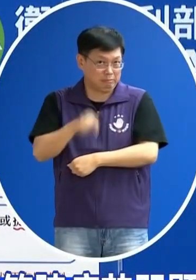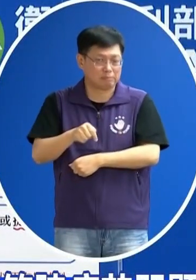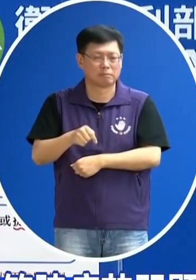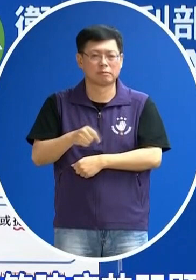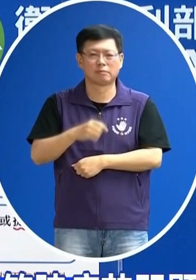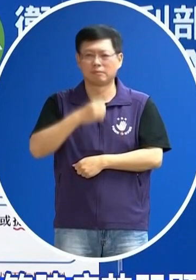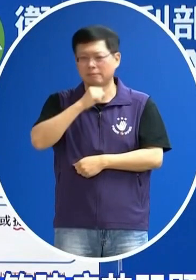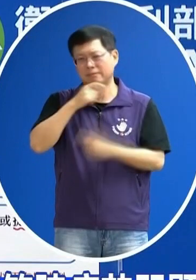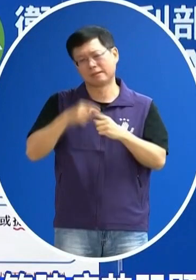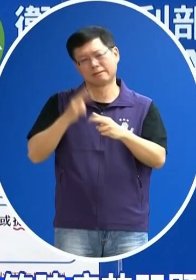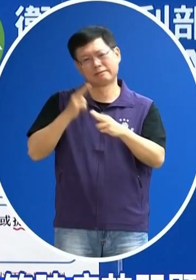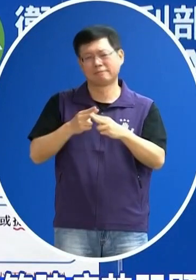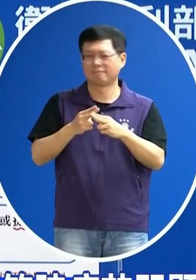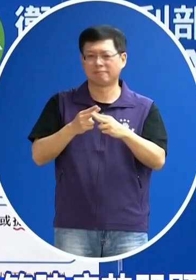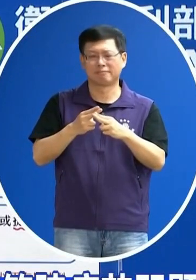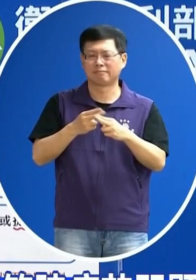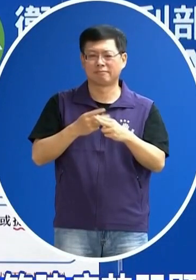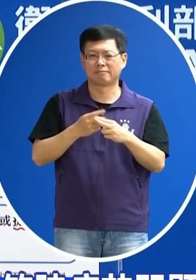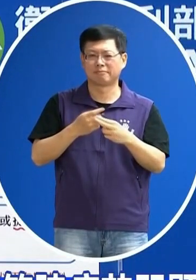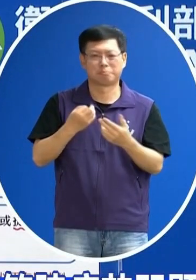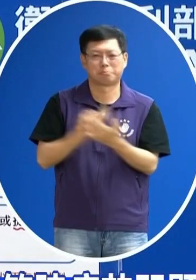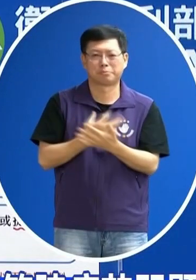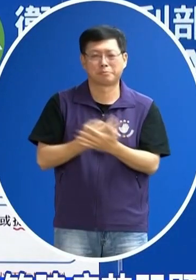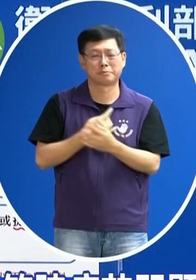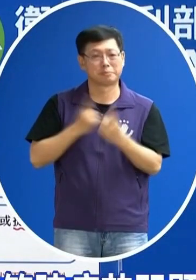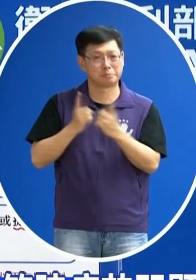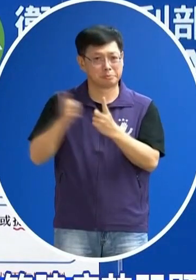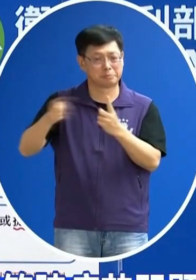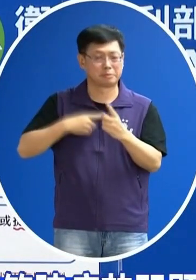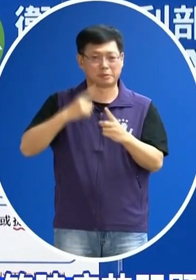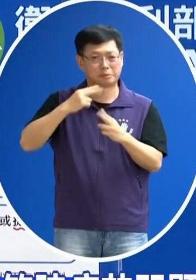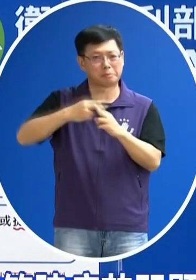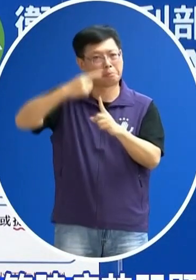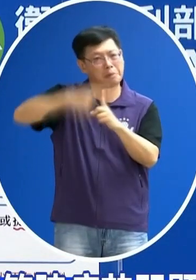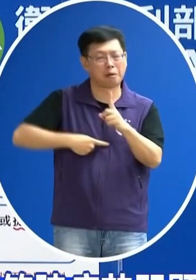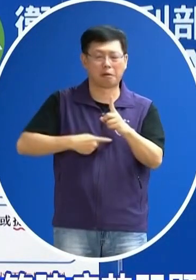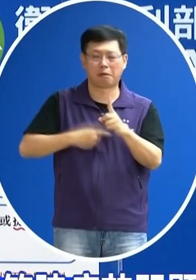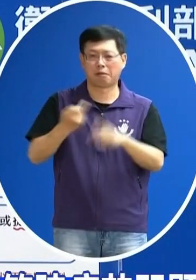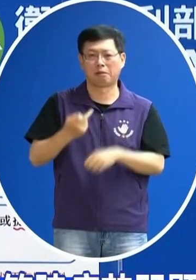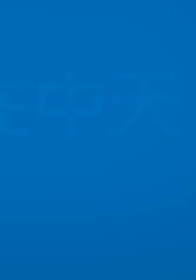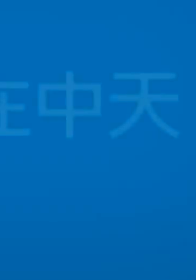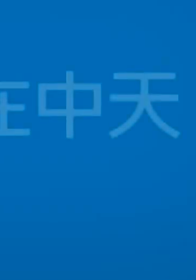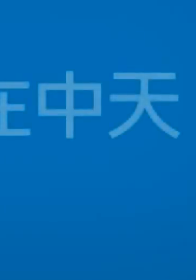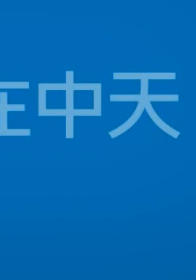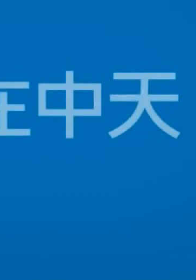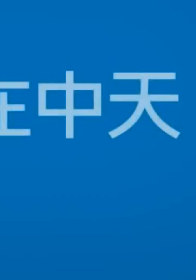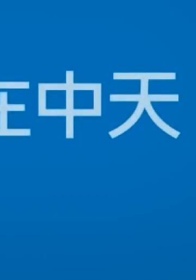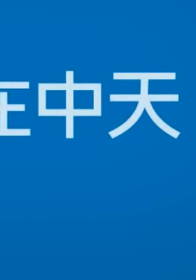应该信心度是不足的啦，我们对他的信心是不足的啦。